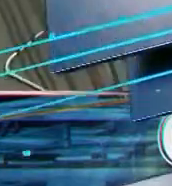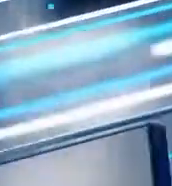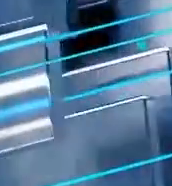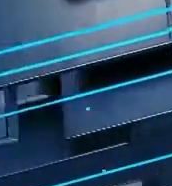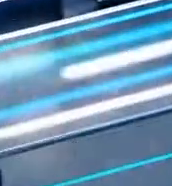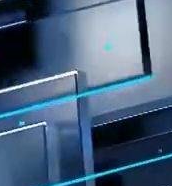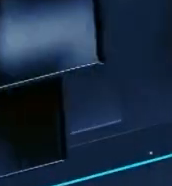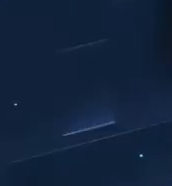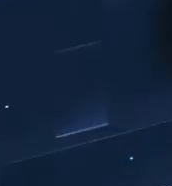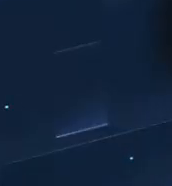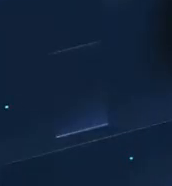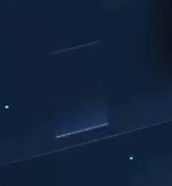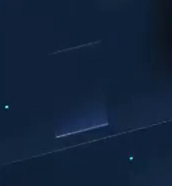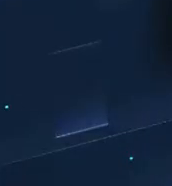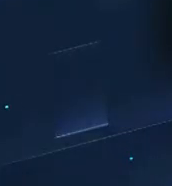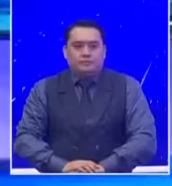продуктов.